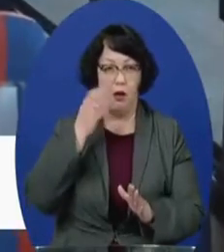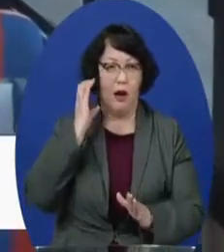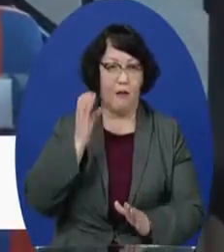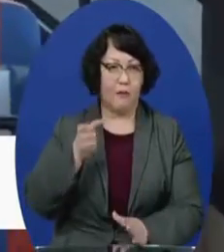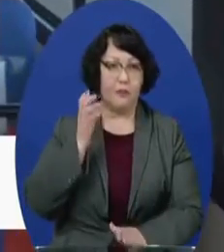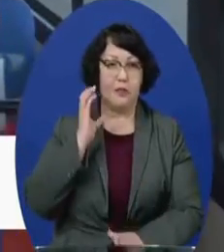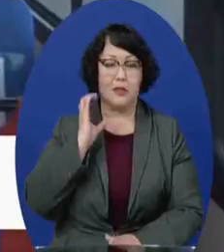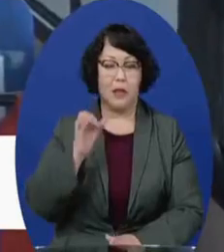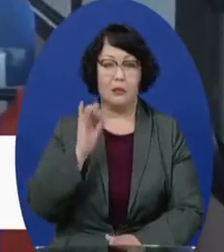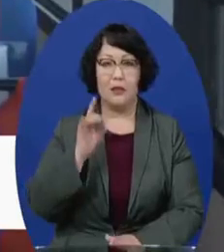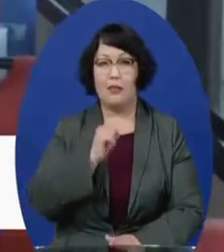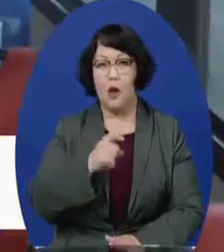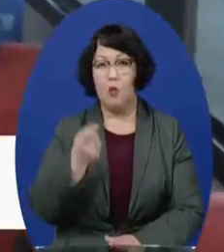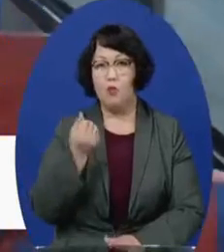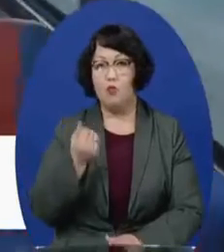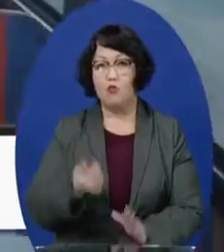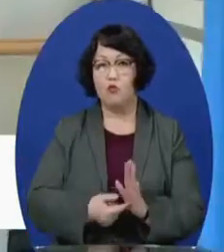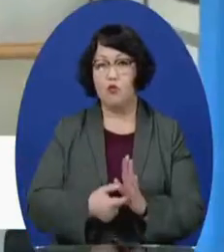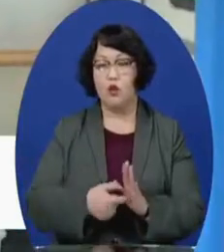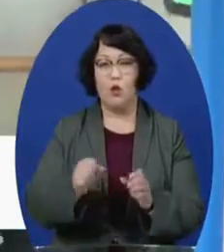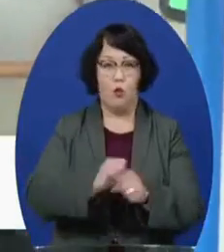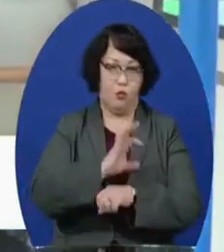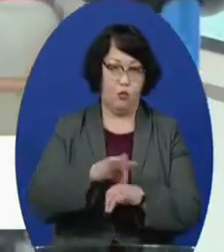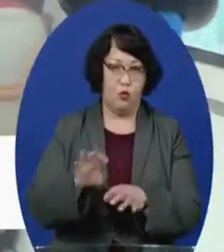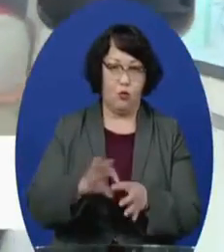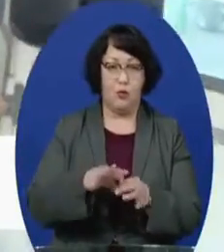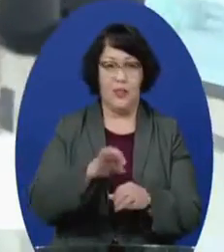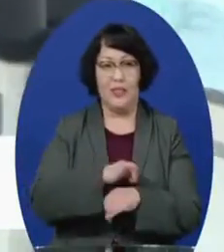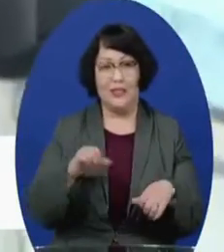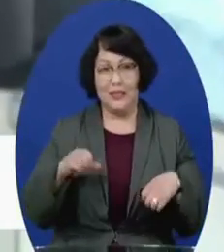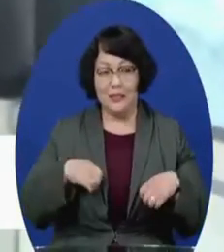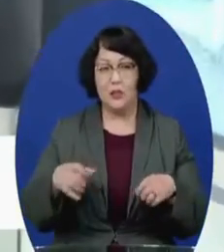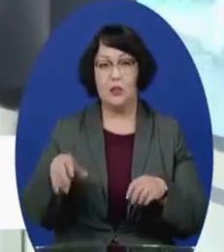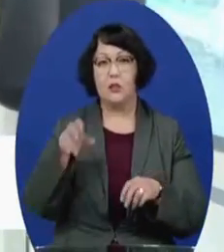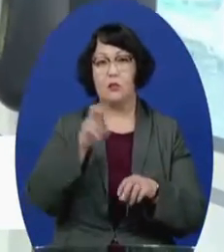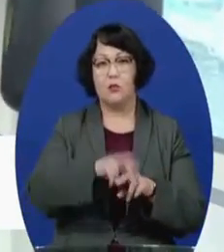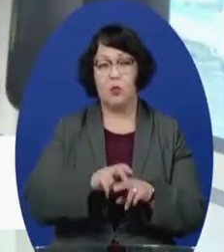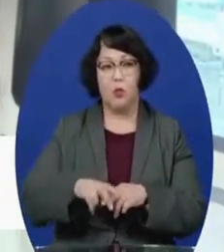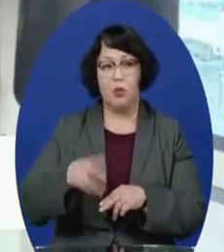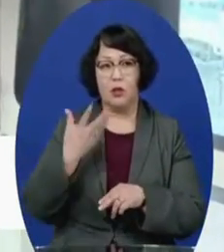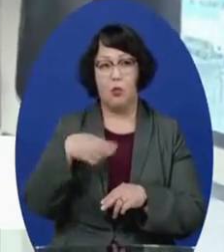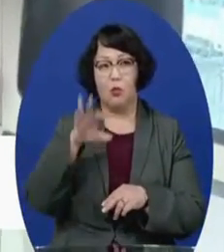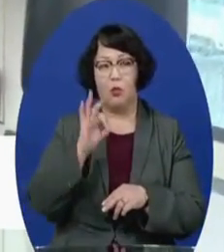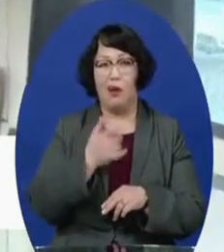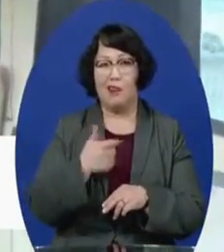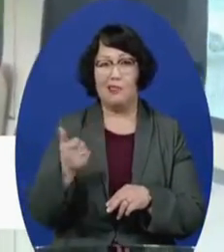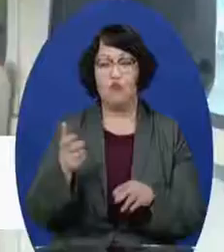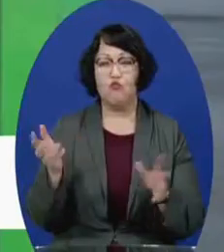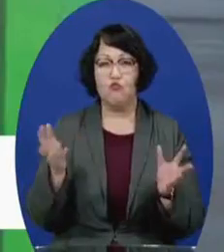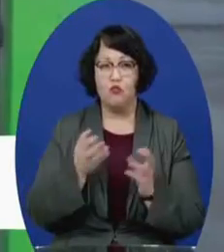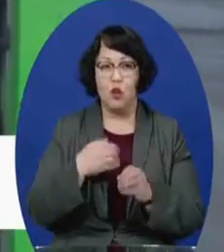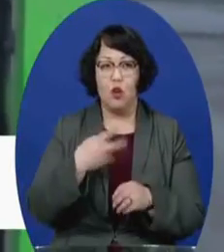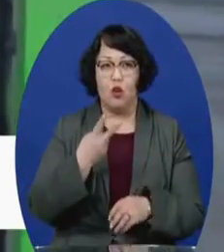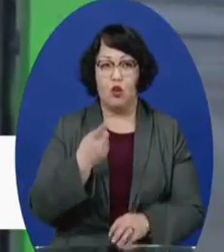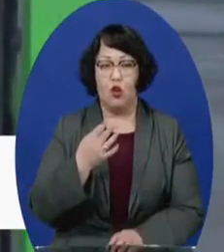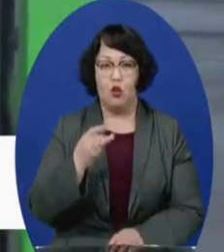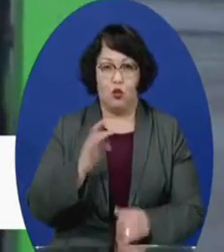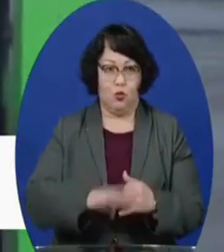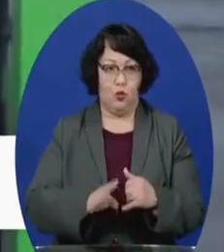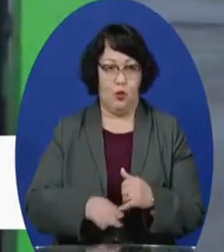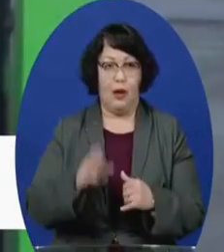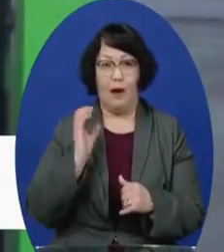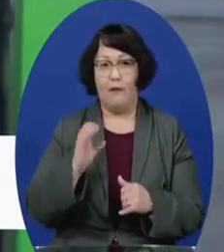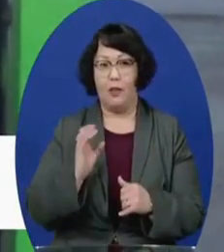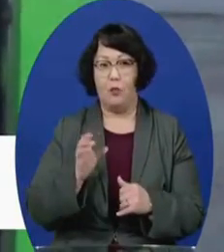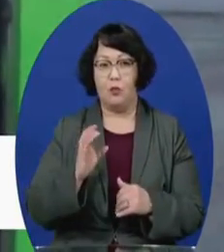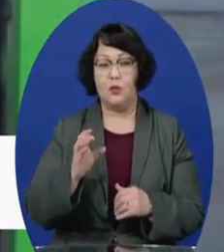тээврийн салбар санхүү мөнгөний тухайд цар тахалтай холбоотойгоор иргэдийн зочилт хөдөлгөөн 50-аас дээш хуваар буурч 2021 оны сүүлэхэд